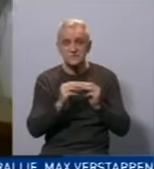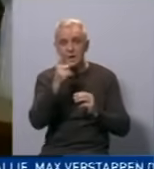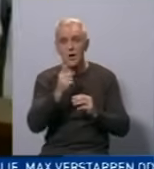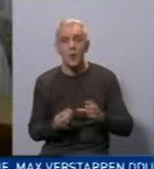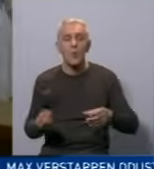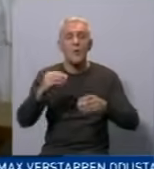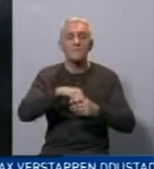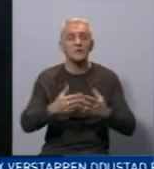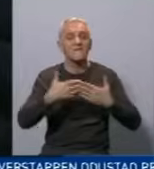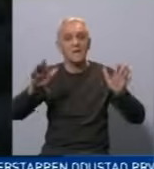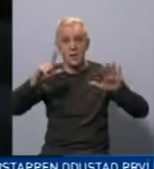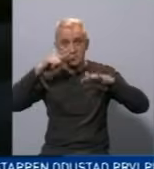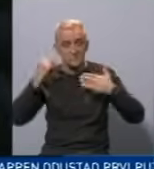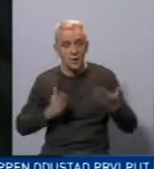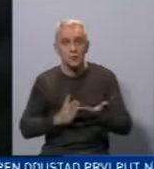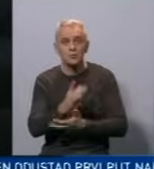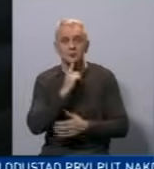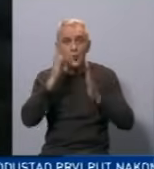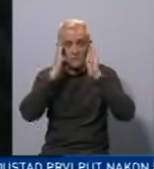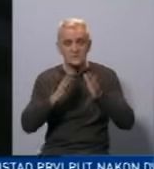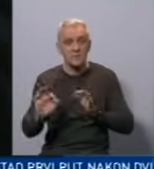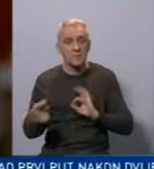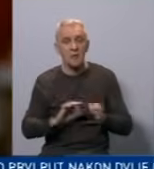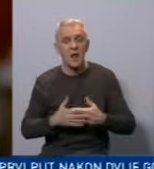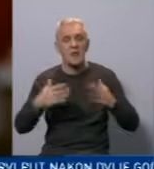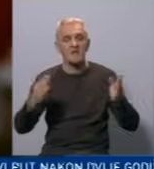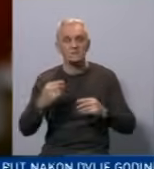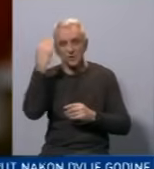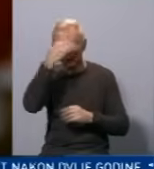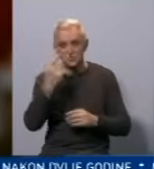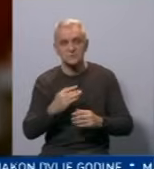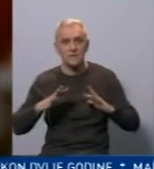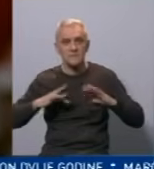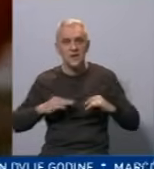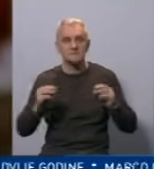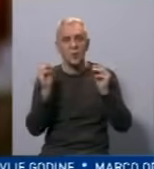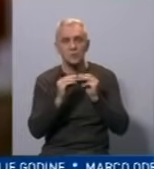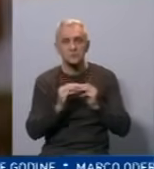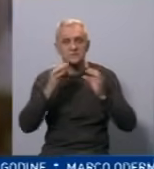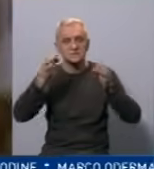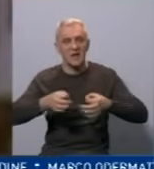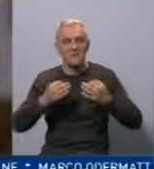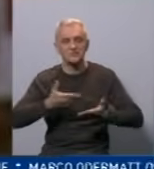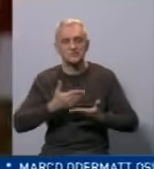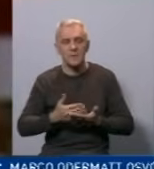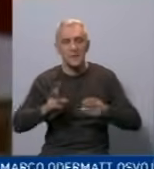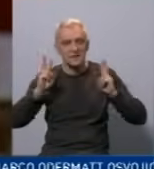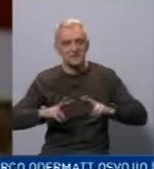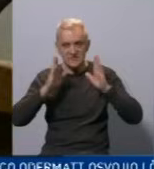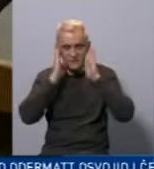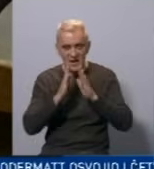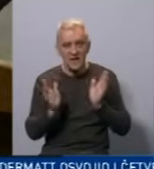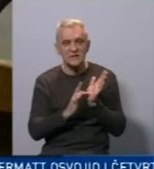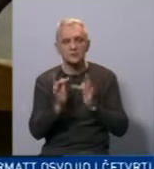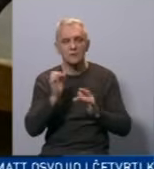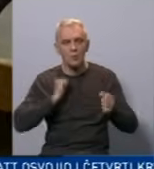u Veliku sedmicu kroz koju se vjernici pripremaju za najveći kršćanski praznik Uskrs, slaveći temeljne istine